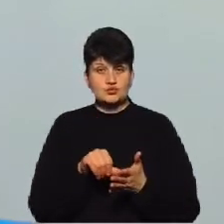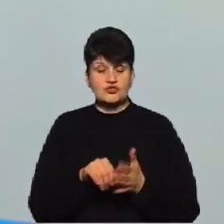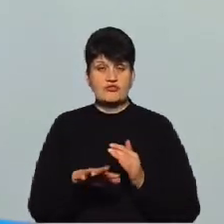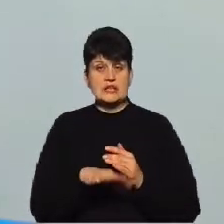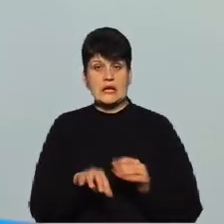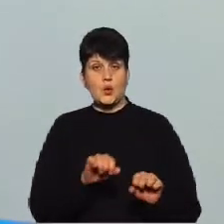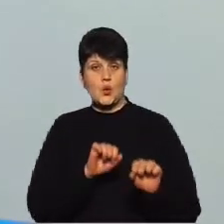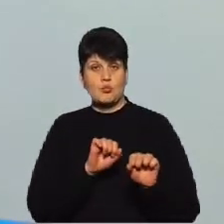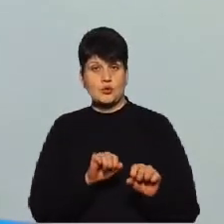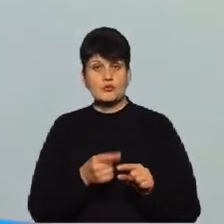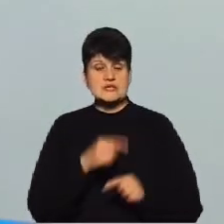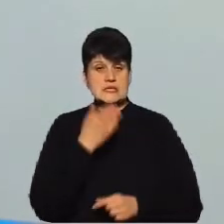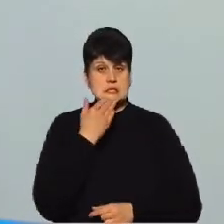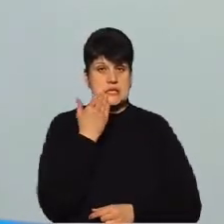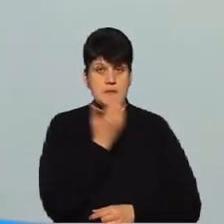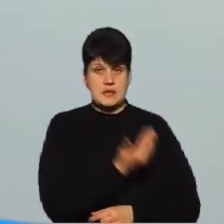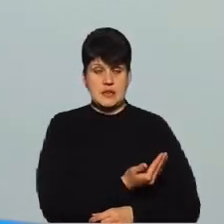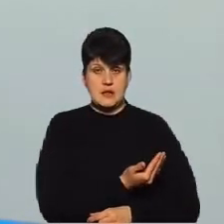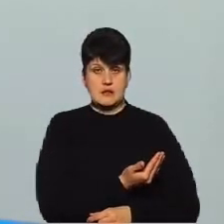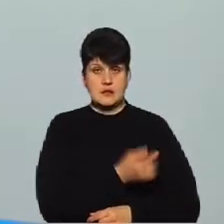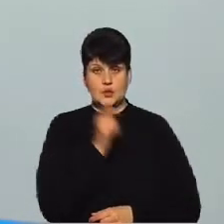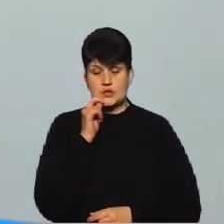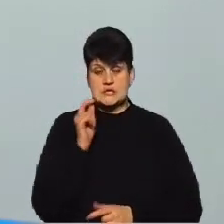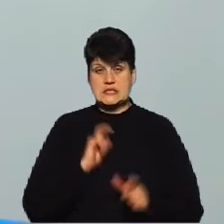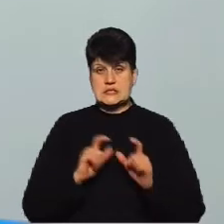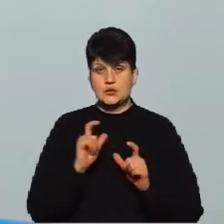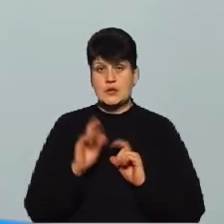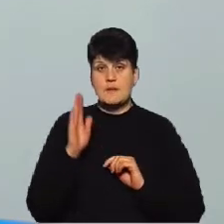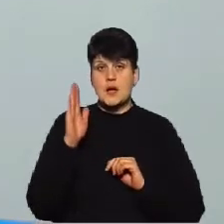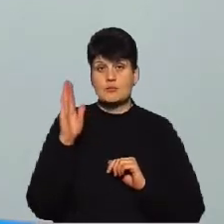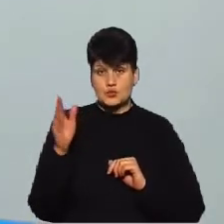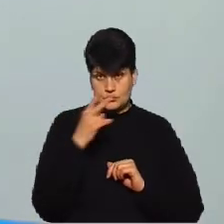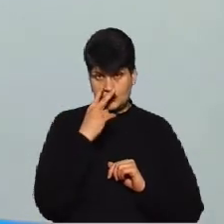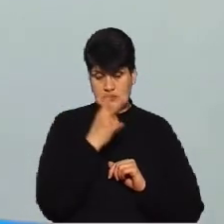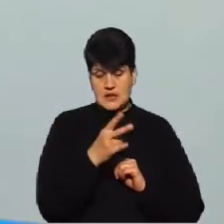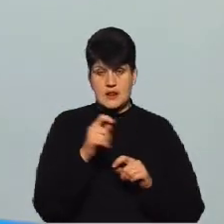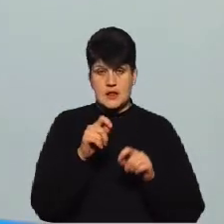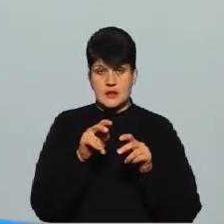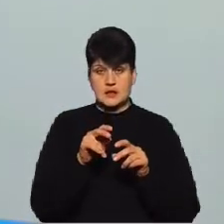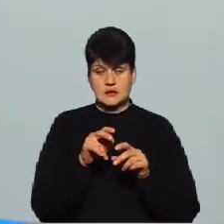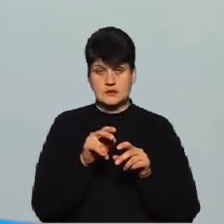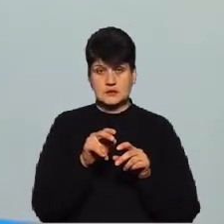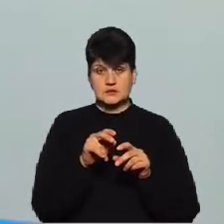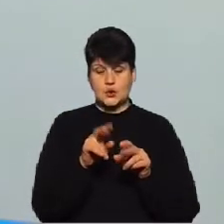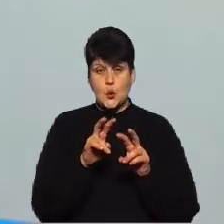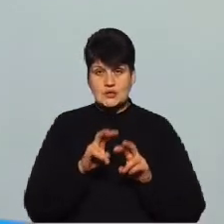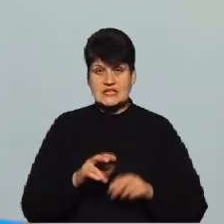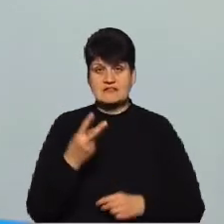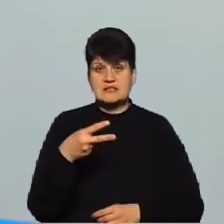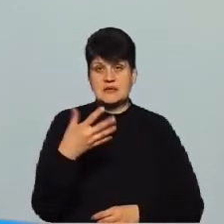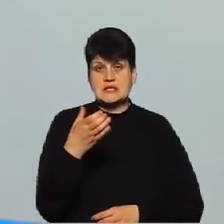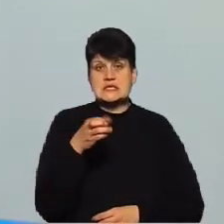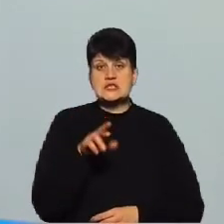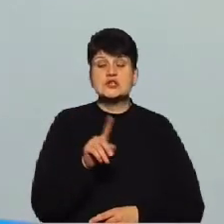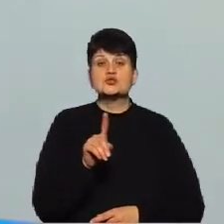Про це запитали в Українському інституті майбутнього і презентували дослідження 25 січня. Що в результаті, які